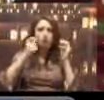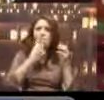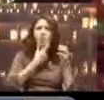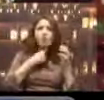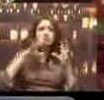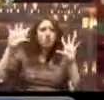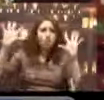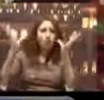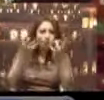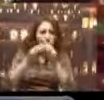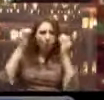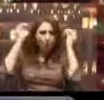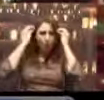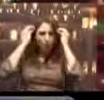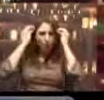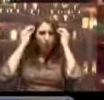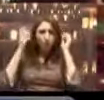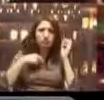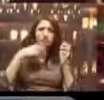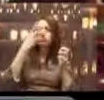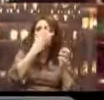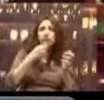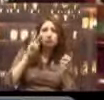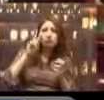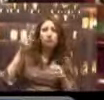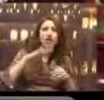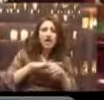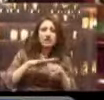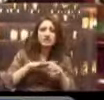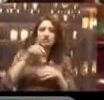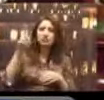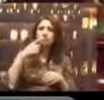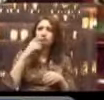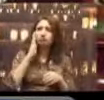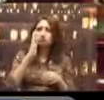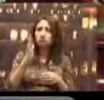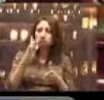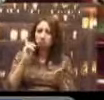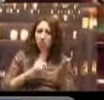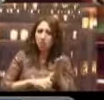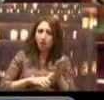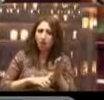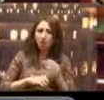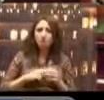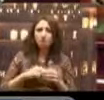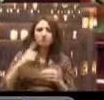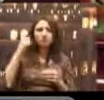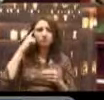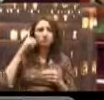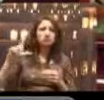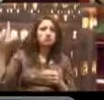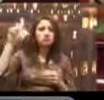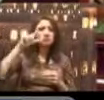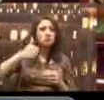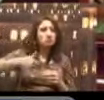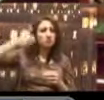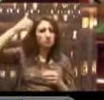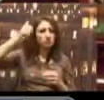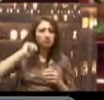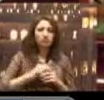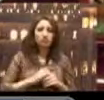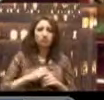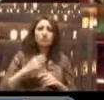بتوسم فيه، ودي تحتيها مليون خط، بتوسم فيه الامانه، بتوسم في حسن القيادة، بتوسم في اتقاء ربنا